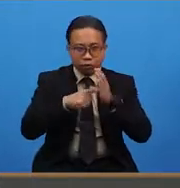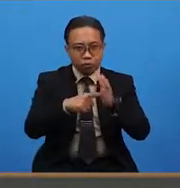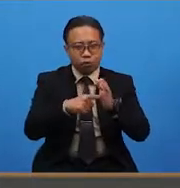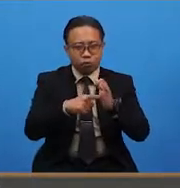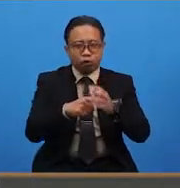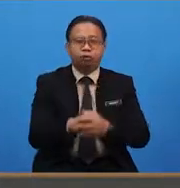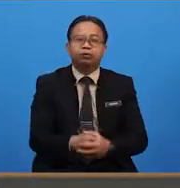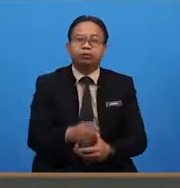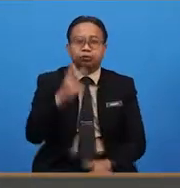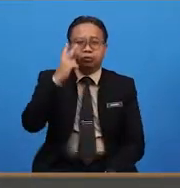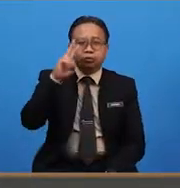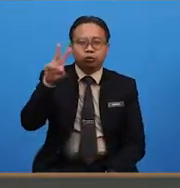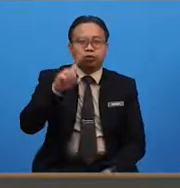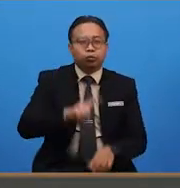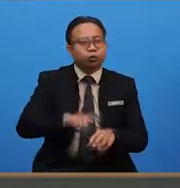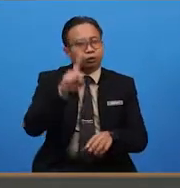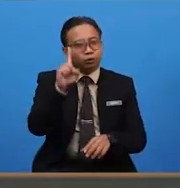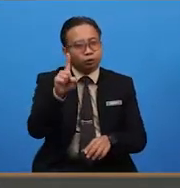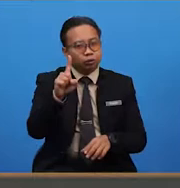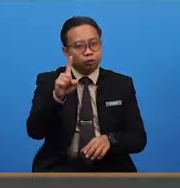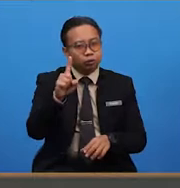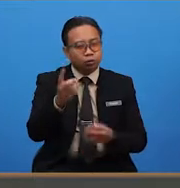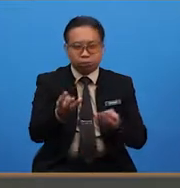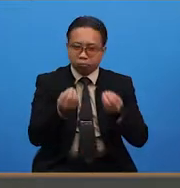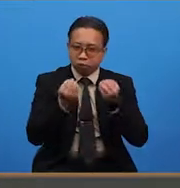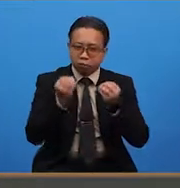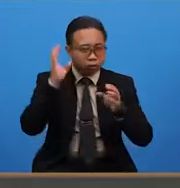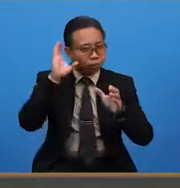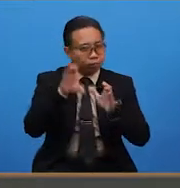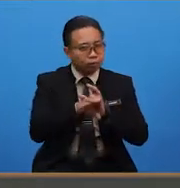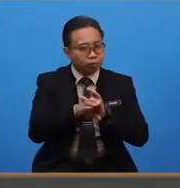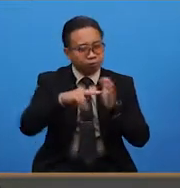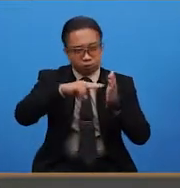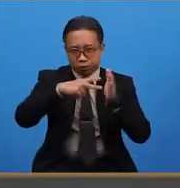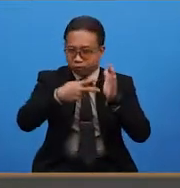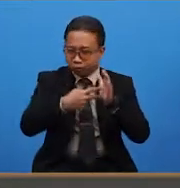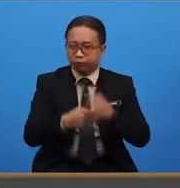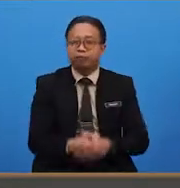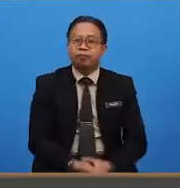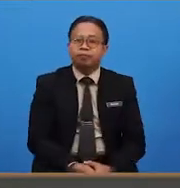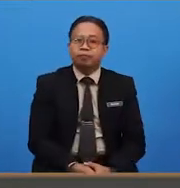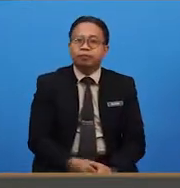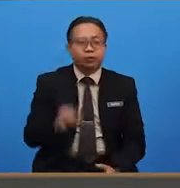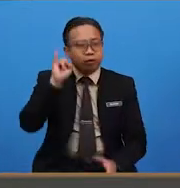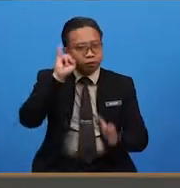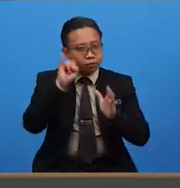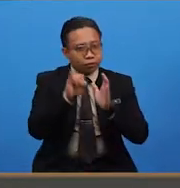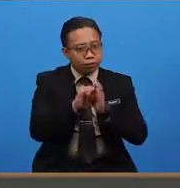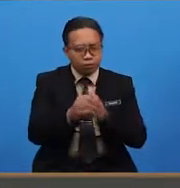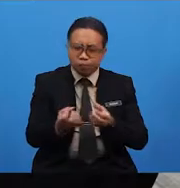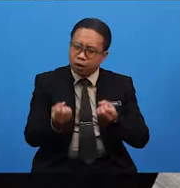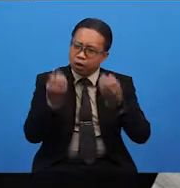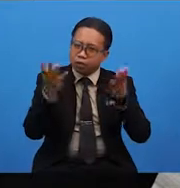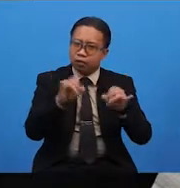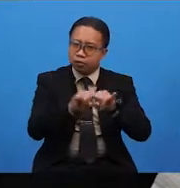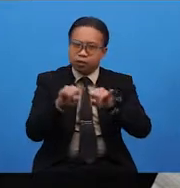presentasi visual kepada sesuatu yang ingin digambarkan ini Indonesia sini jadi the pada berbagai